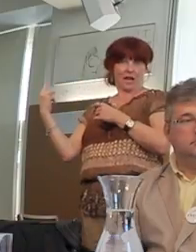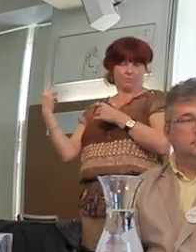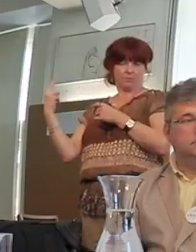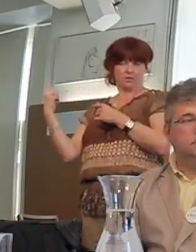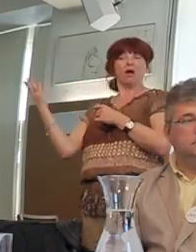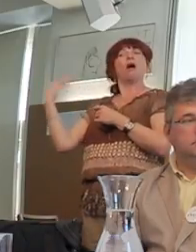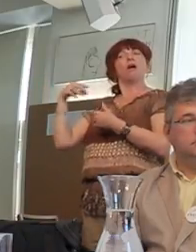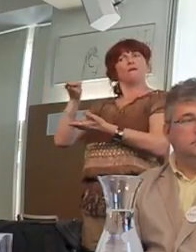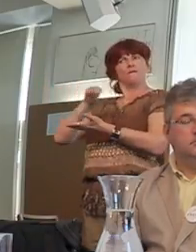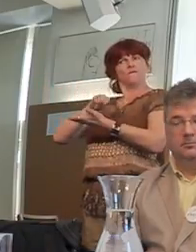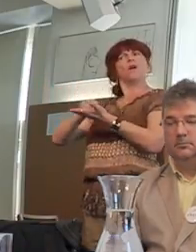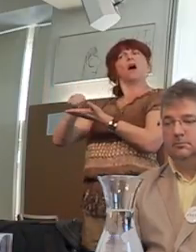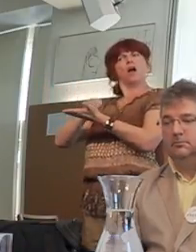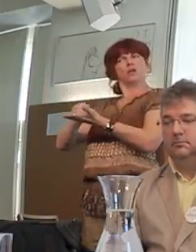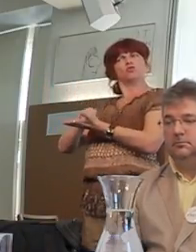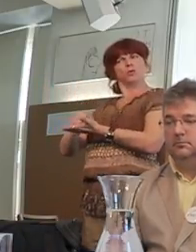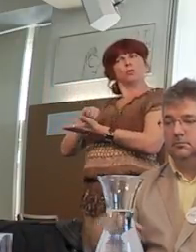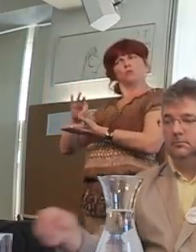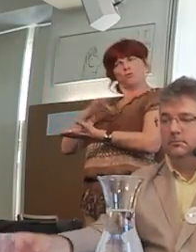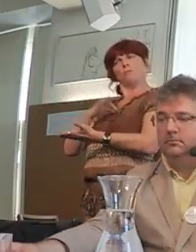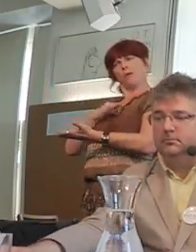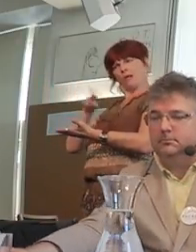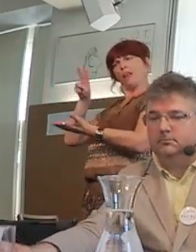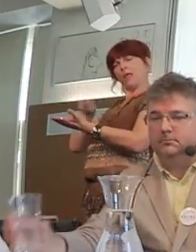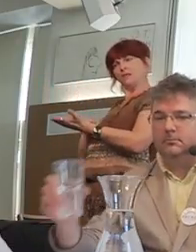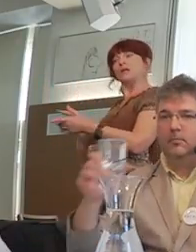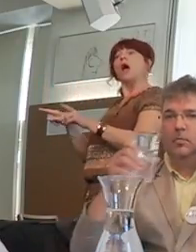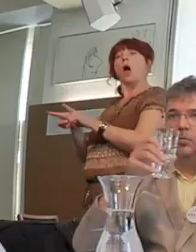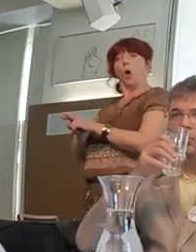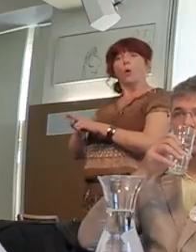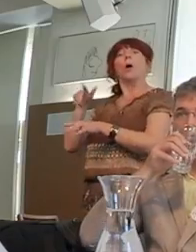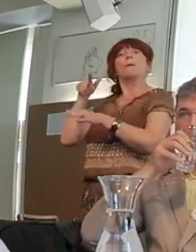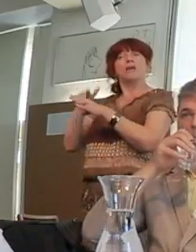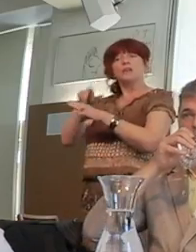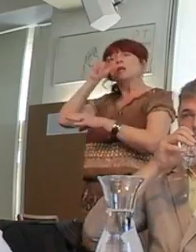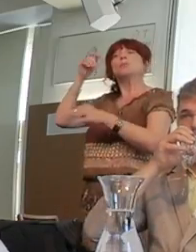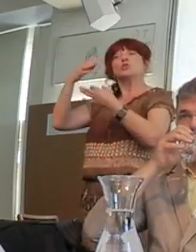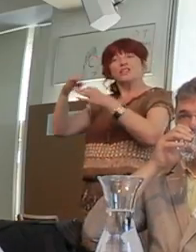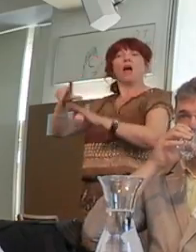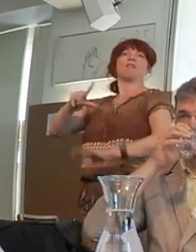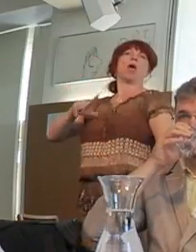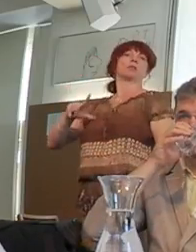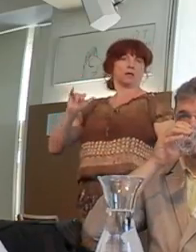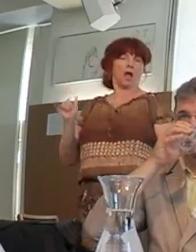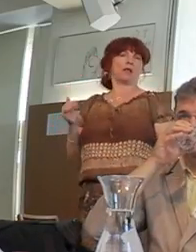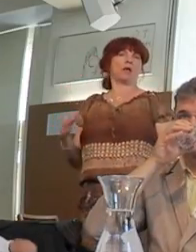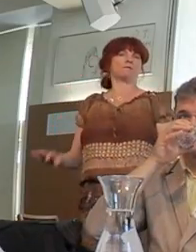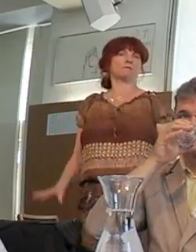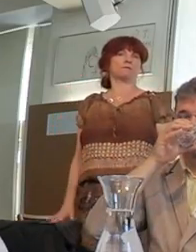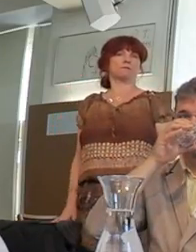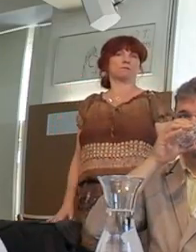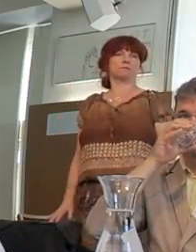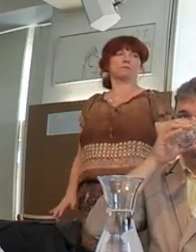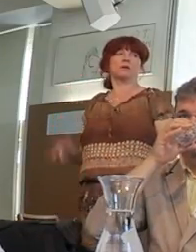auch sehr lesenswert, auch behinderte Menschen dürfen leiden. Das kommt dann manchmal irgendwie so zu kurz,